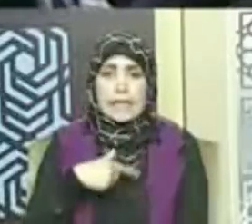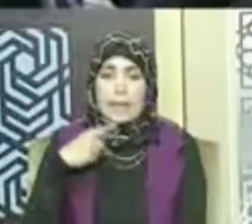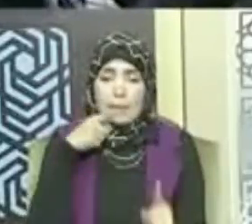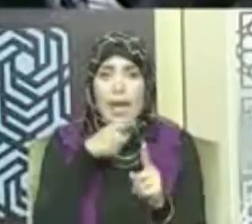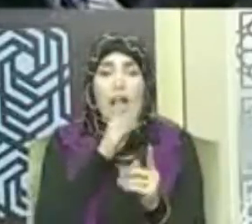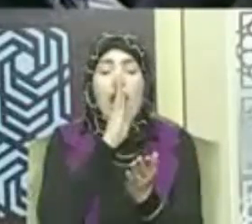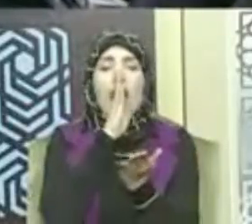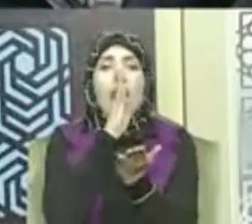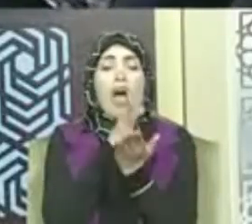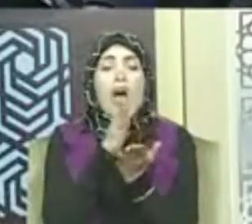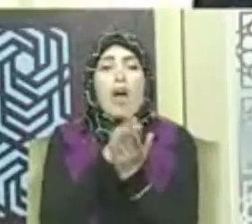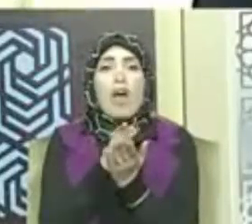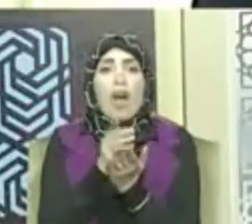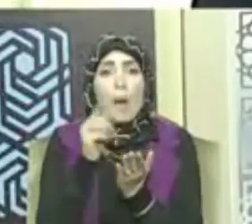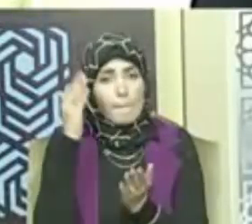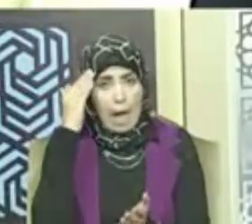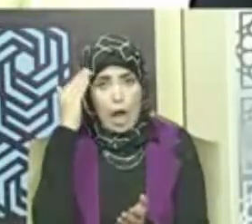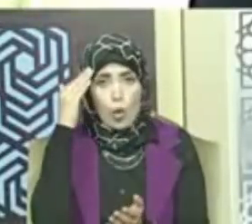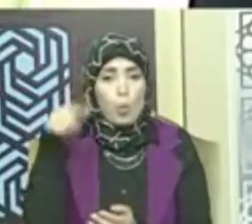حقا معلوما،